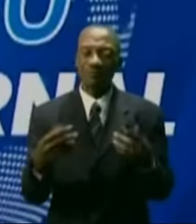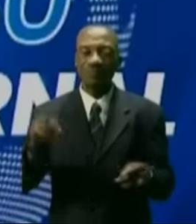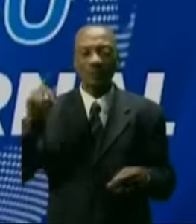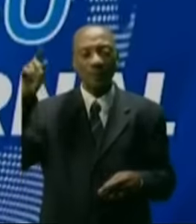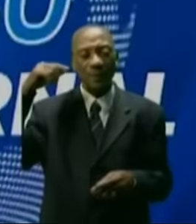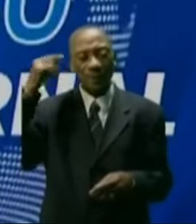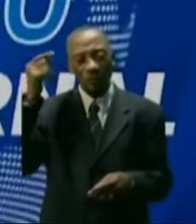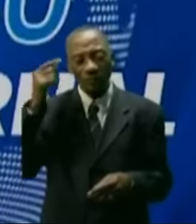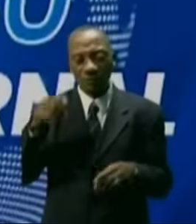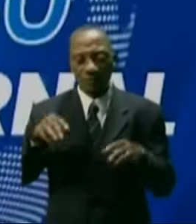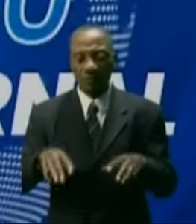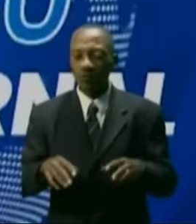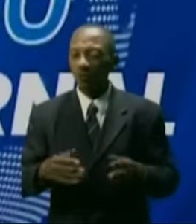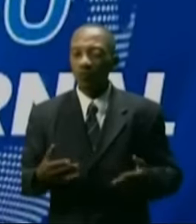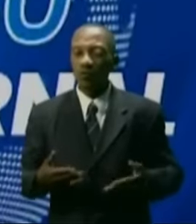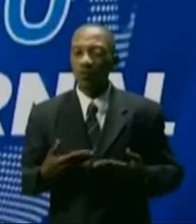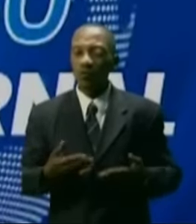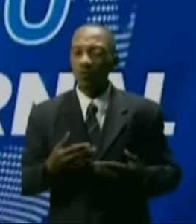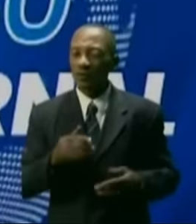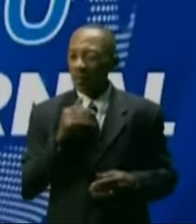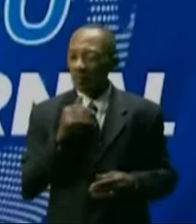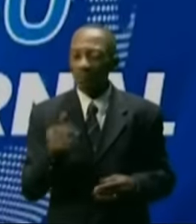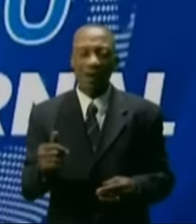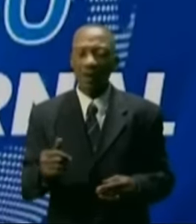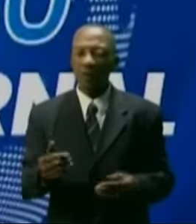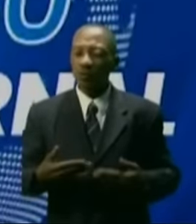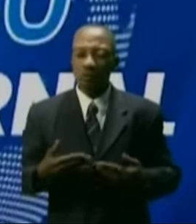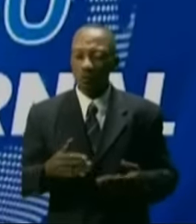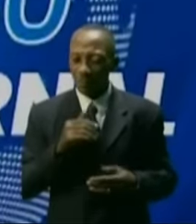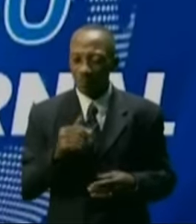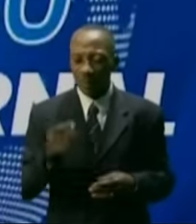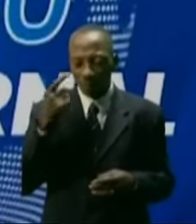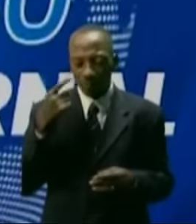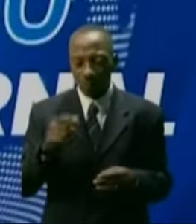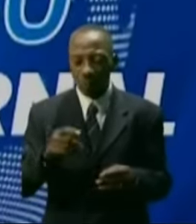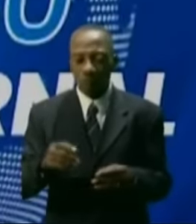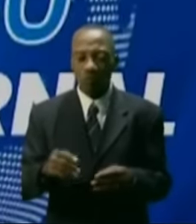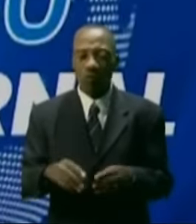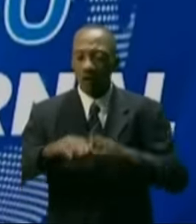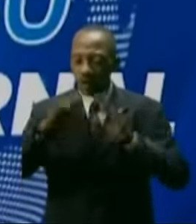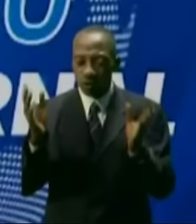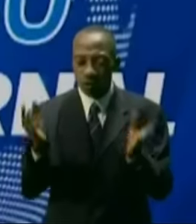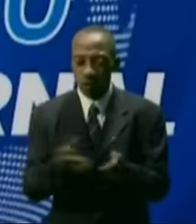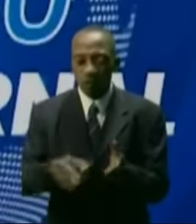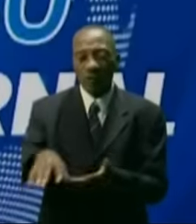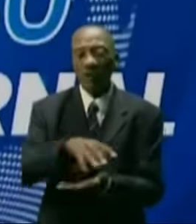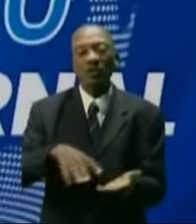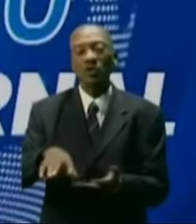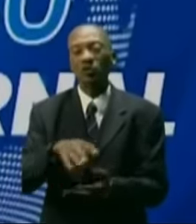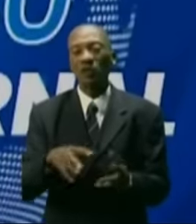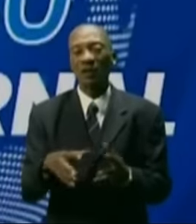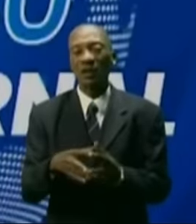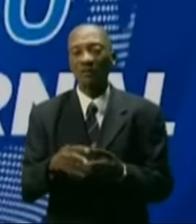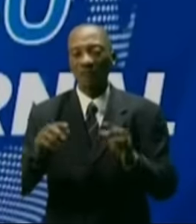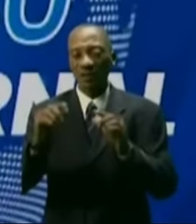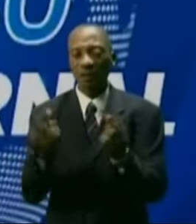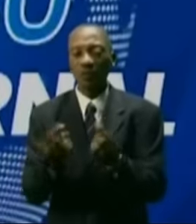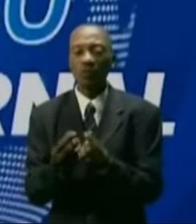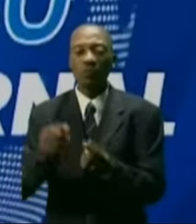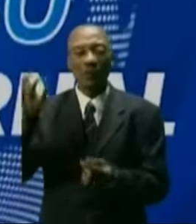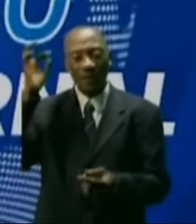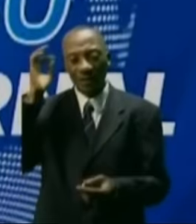aux familles des victimes de ces actes inhumains. Il exprime toute sa compassion aux blessés et leur assure